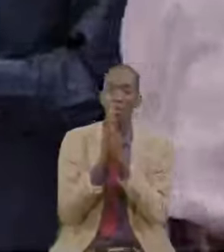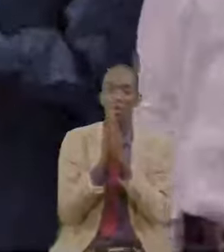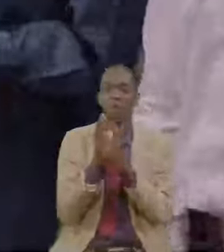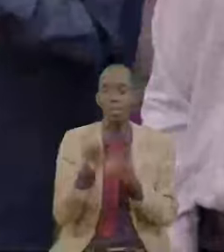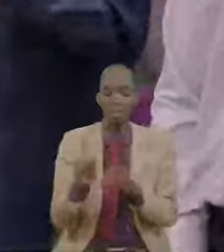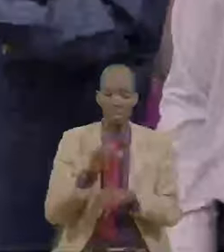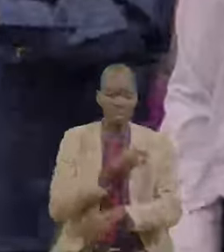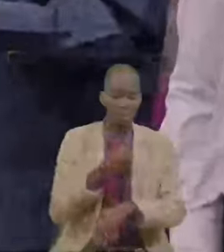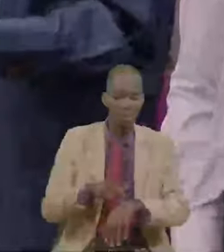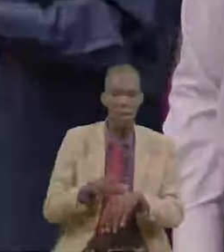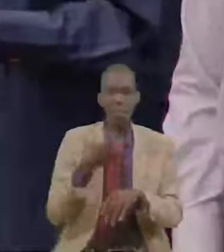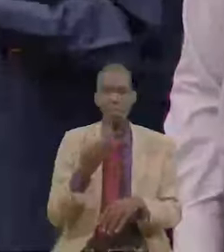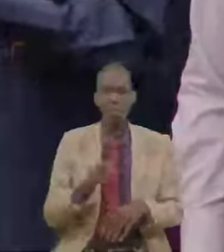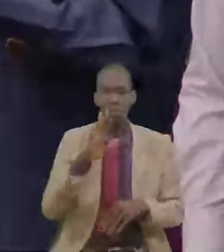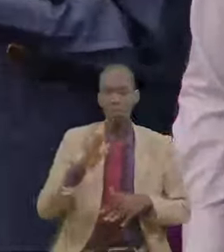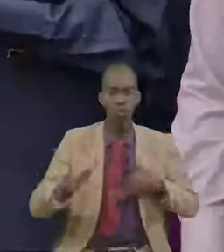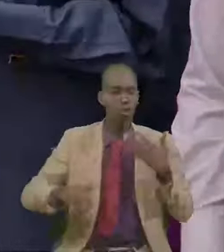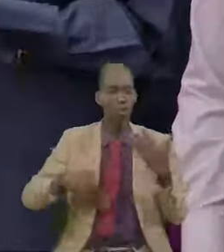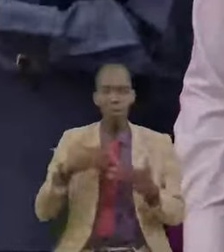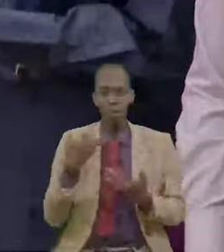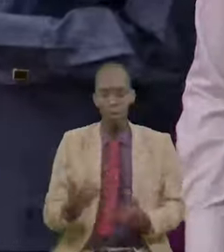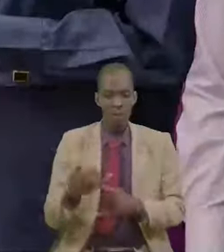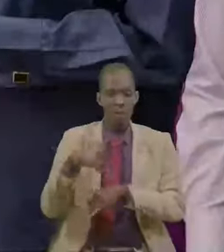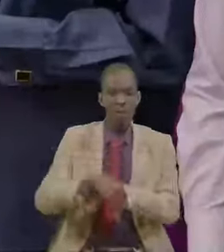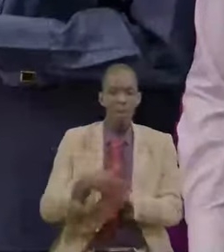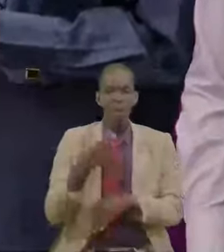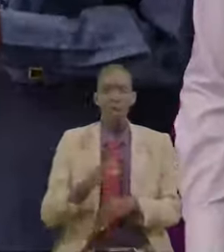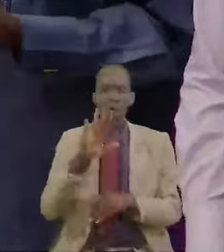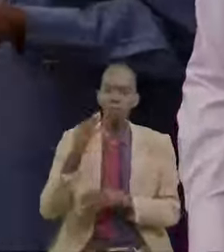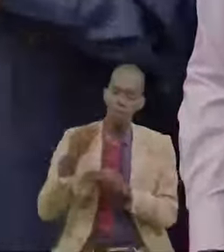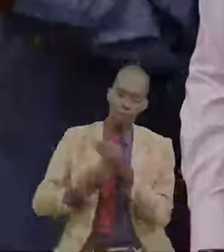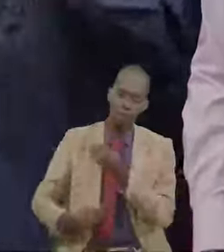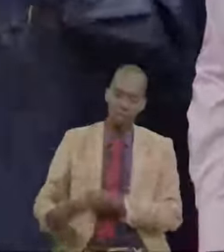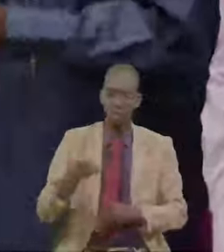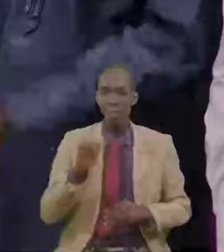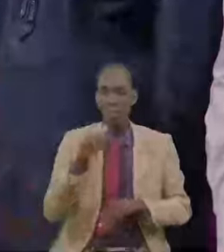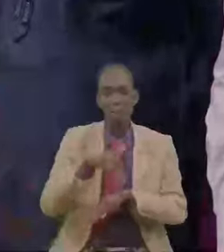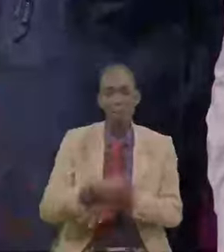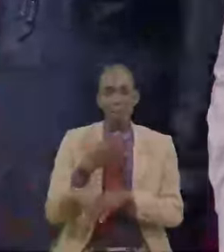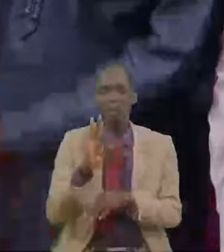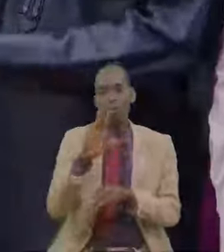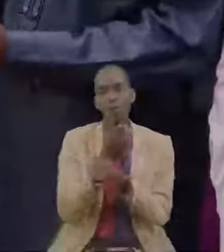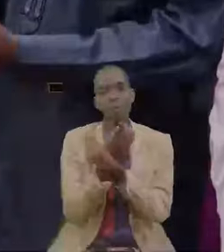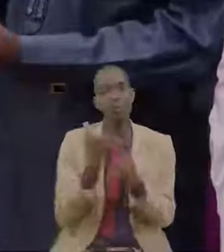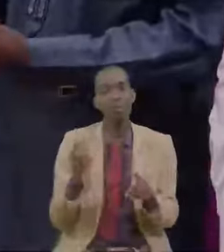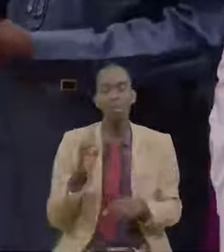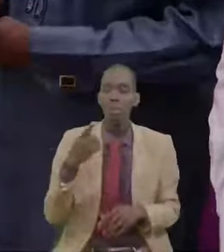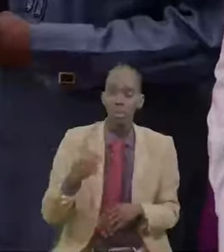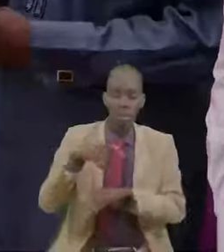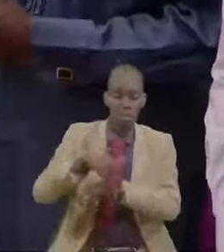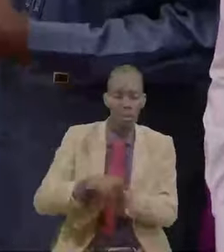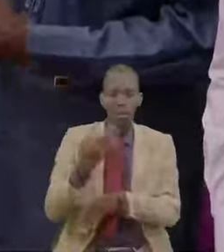votre joie. L'heure de votre bonheur. L'heure de votre héritage. L'heure de votre délivrance. L'heure de